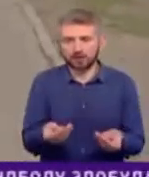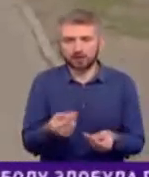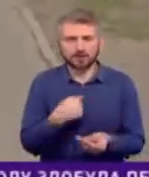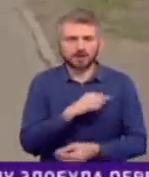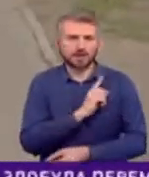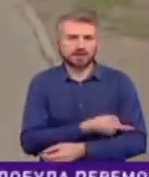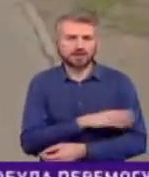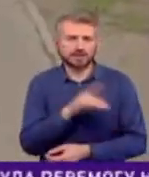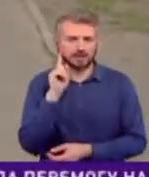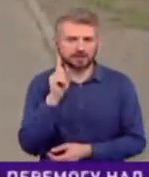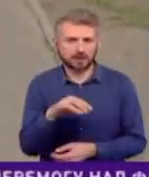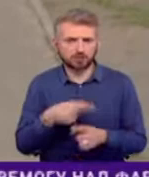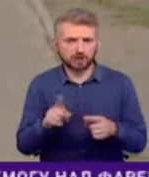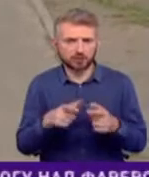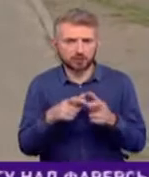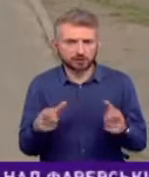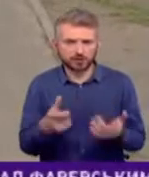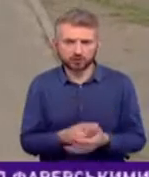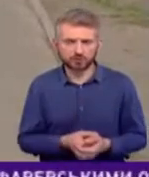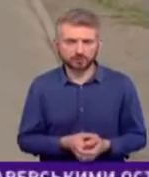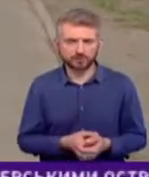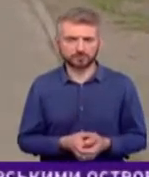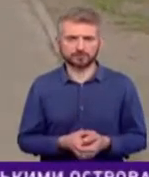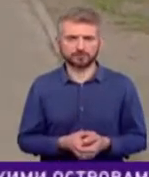сильно знаю про ту карточку.